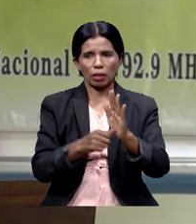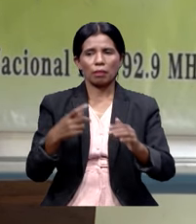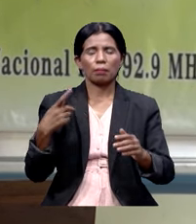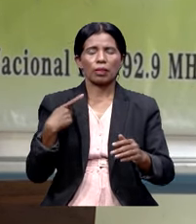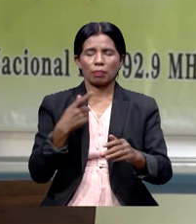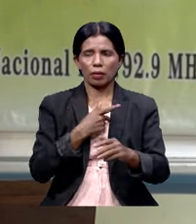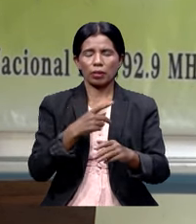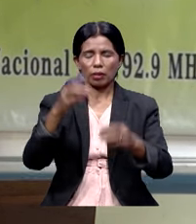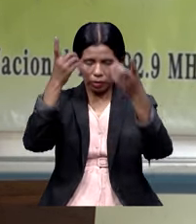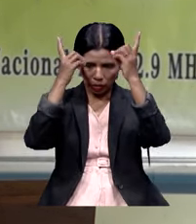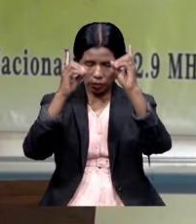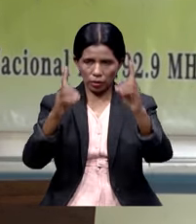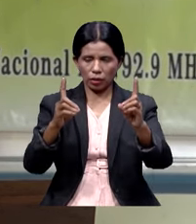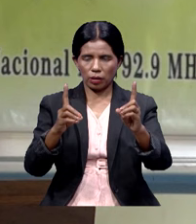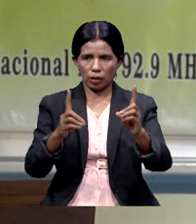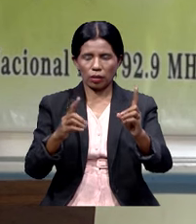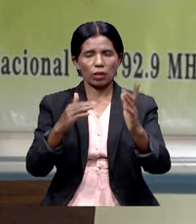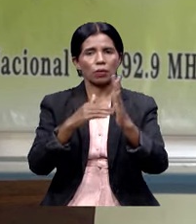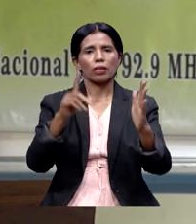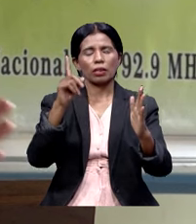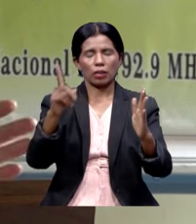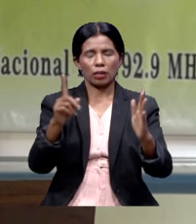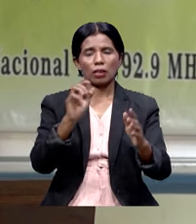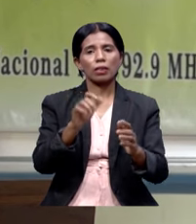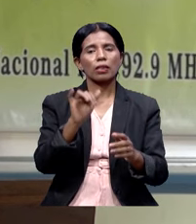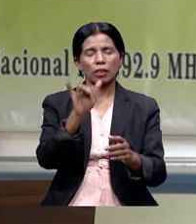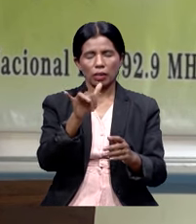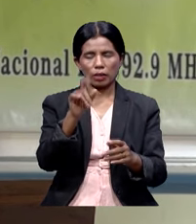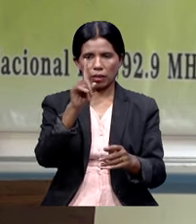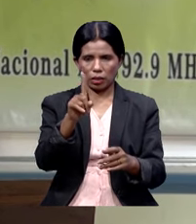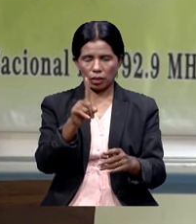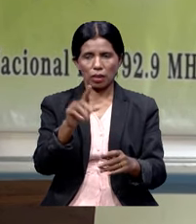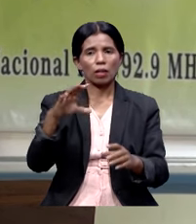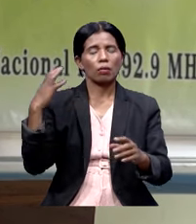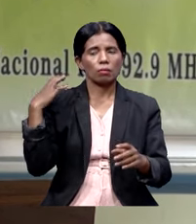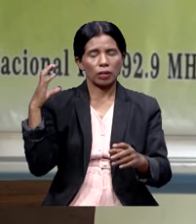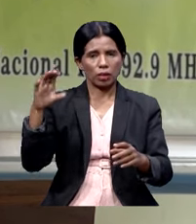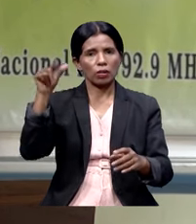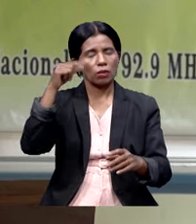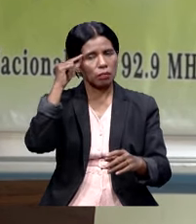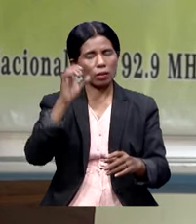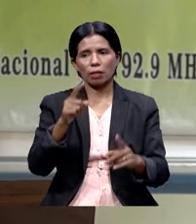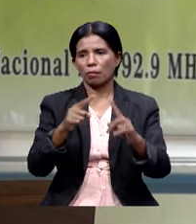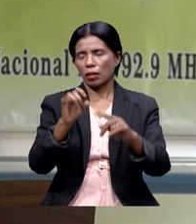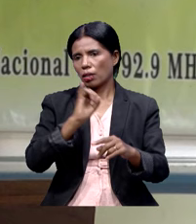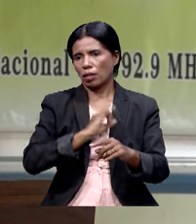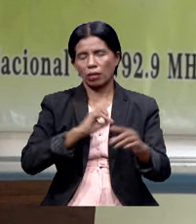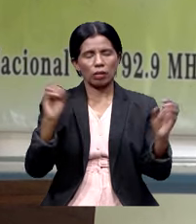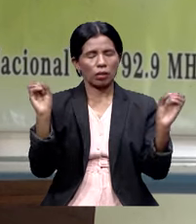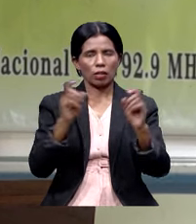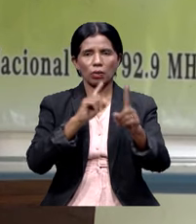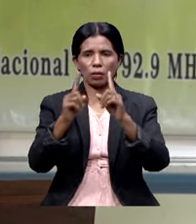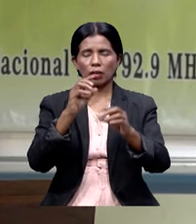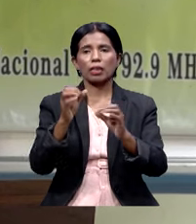decide a favor ida ou contra ida. Ne kompetensi governo ne bahau laiha laiha obsesau quando